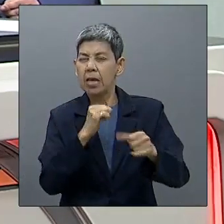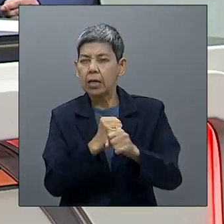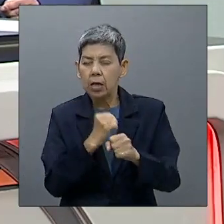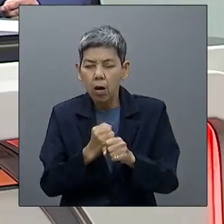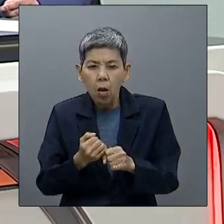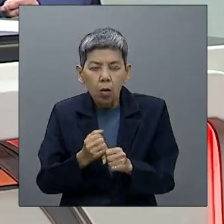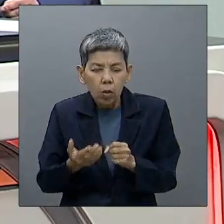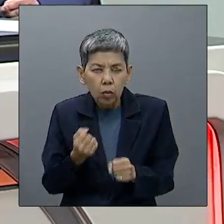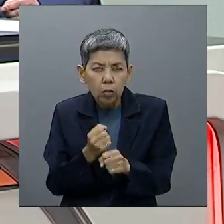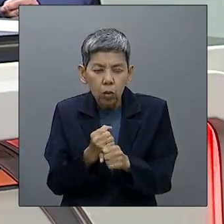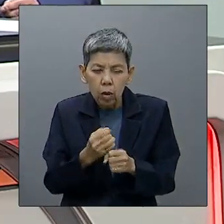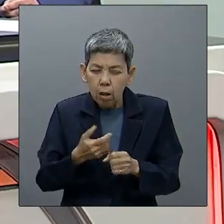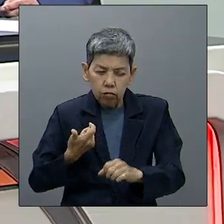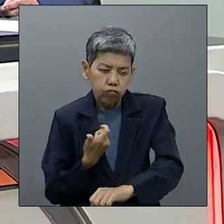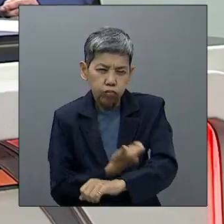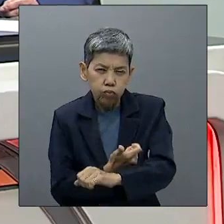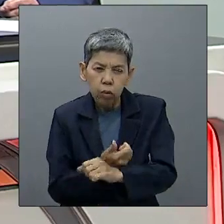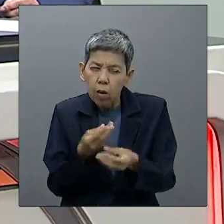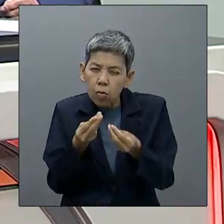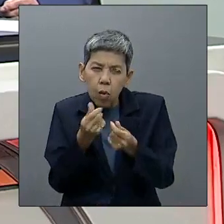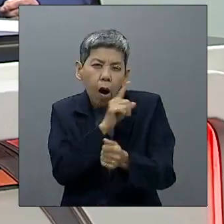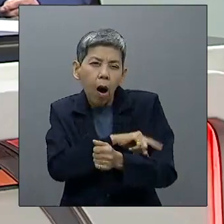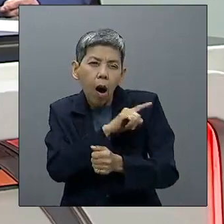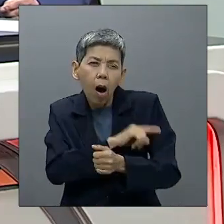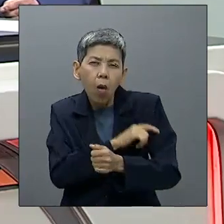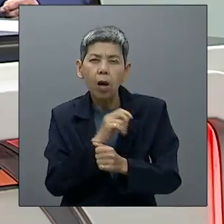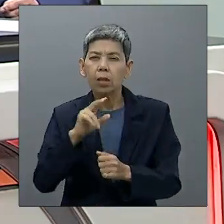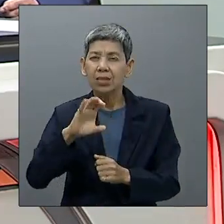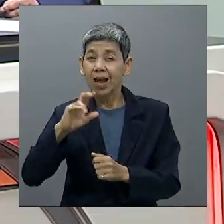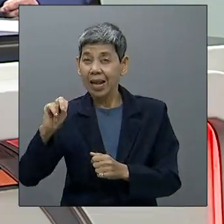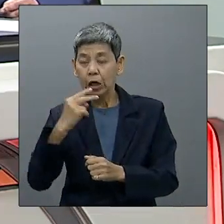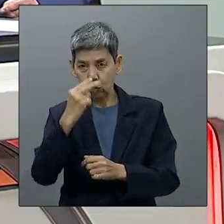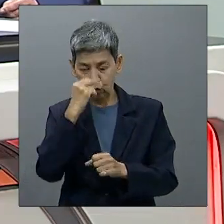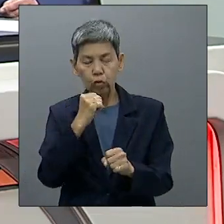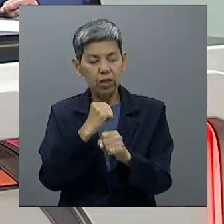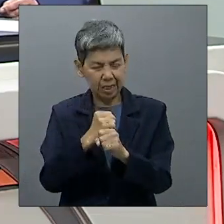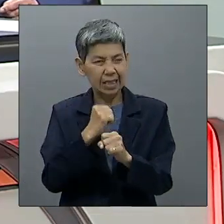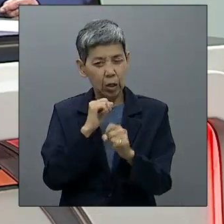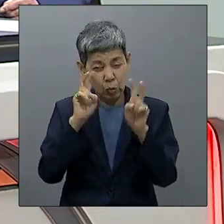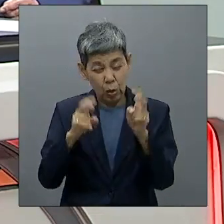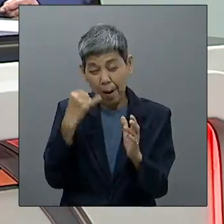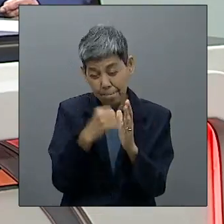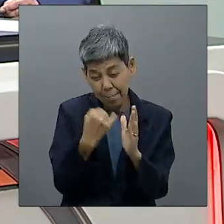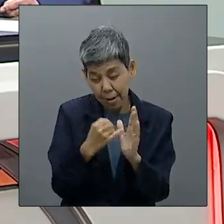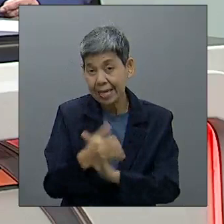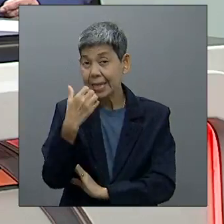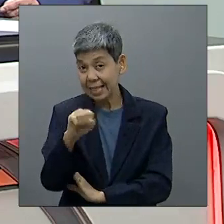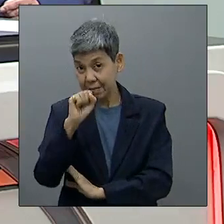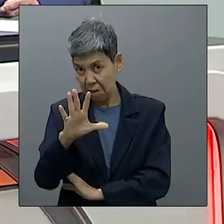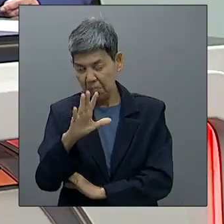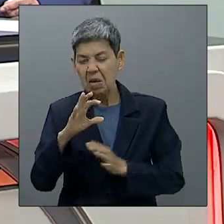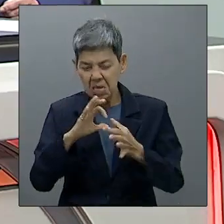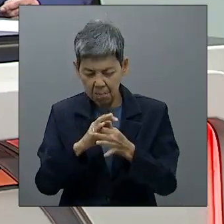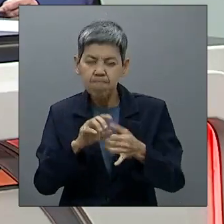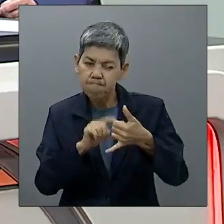ไซยาไนด์ฆ่าคนเสียชีวิตหลายคนค่ะซึ่งล่าสุดก็จะดำเนินคดีทั้งสิ้น 15คดีในลักษณะที่ข้อหา